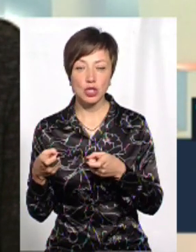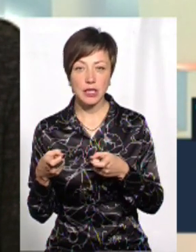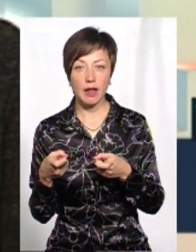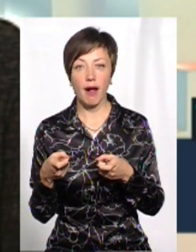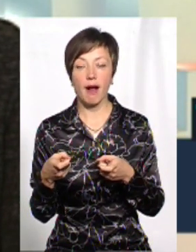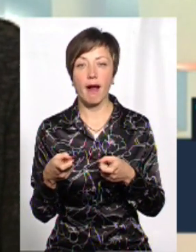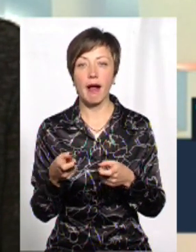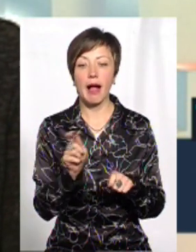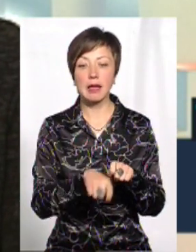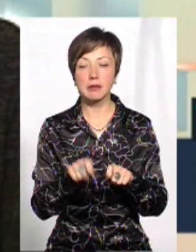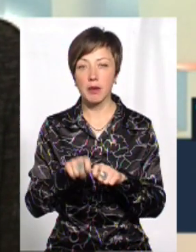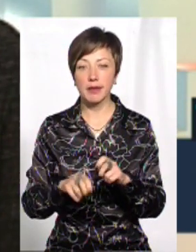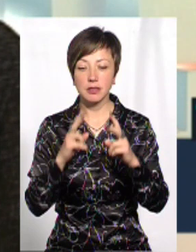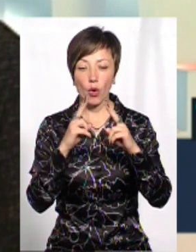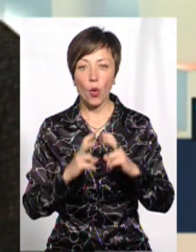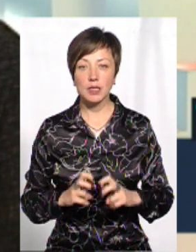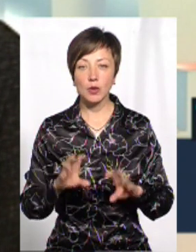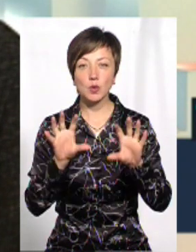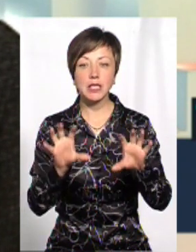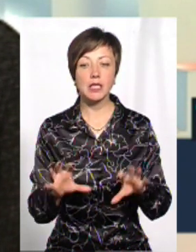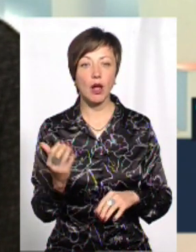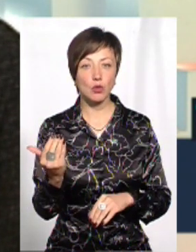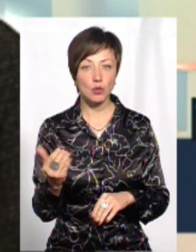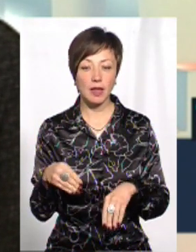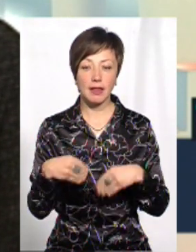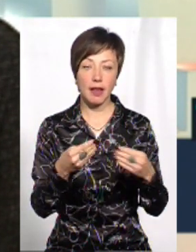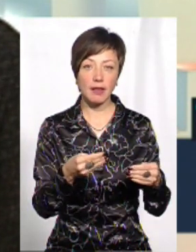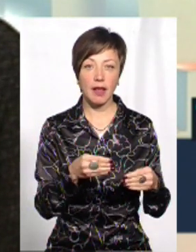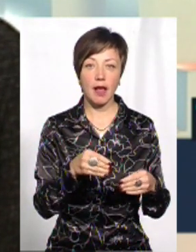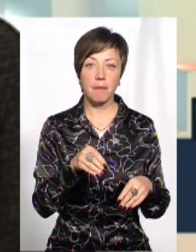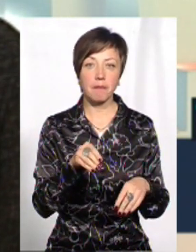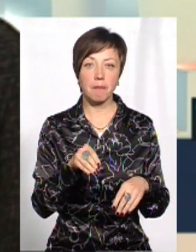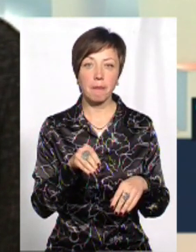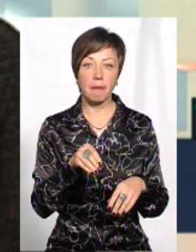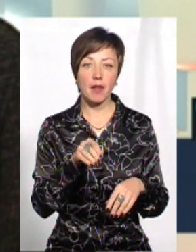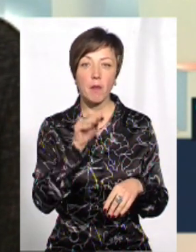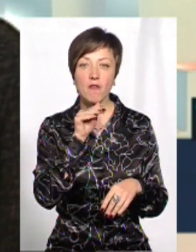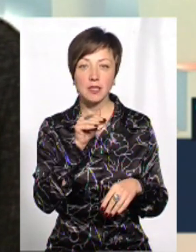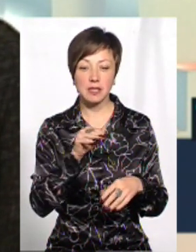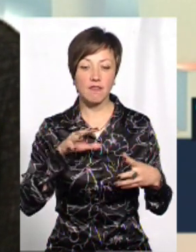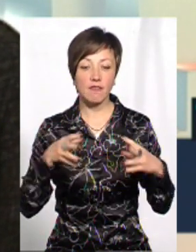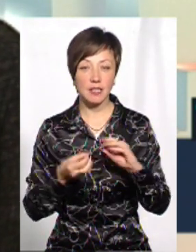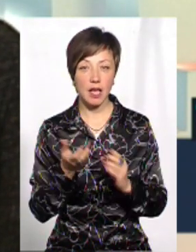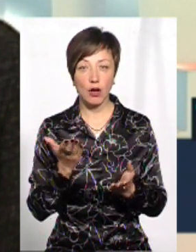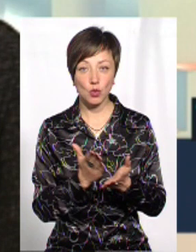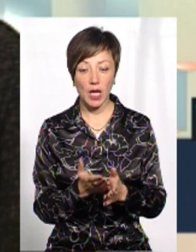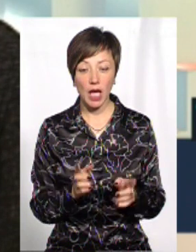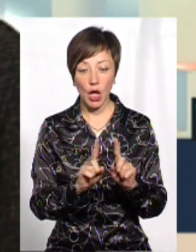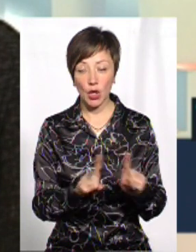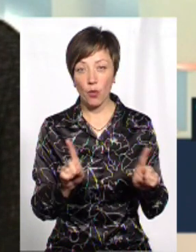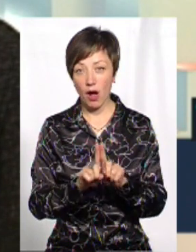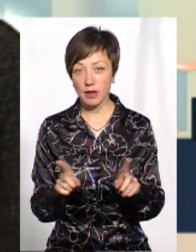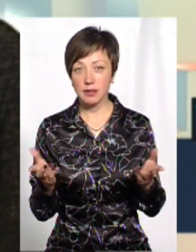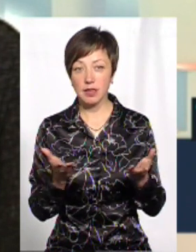експертів для розгляду статуту, тобто щоб вони надали експертний висновок. Якщо є якісь нюанси, які